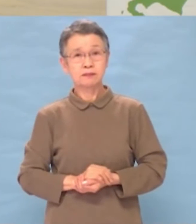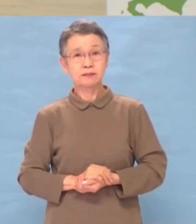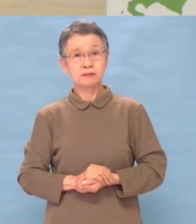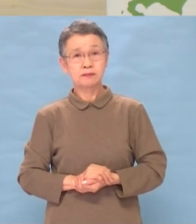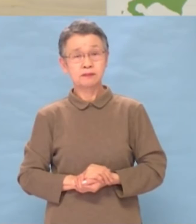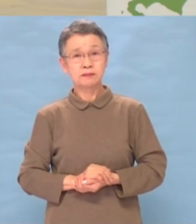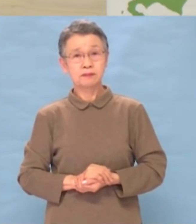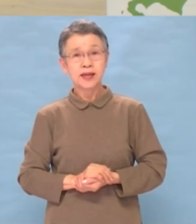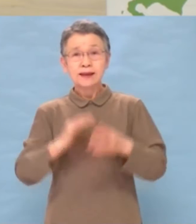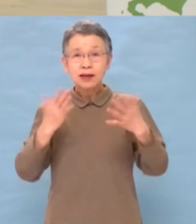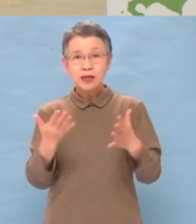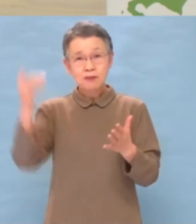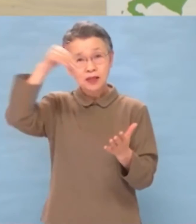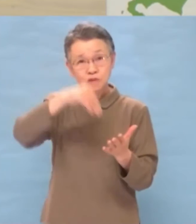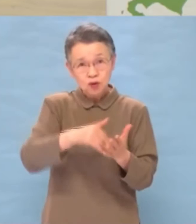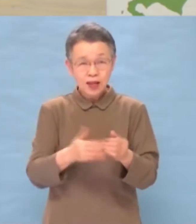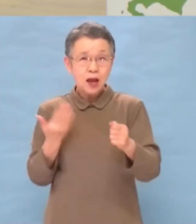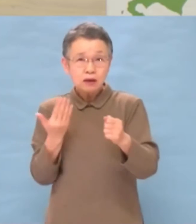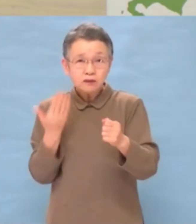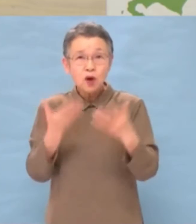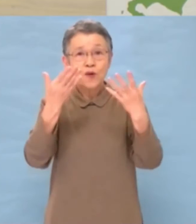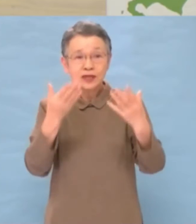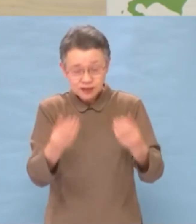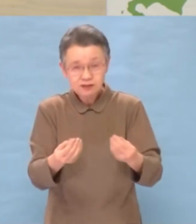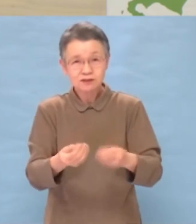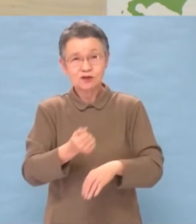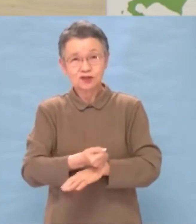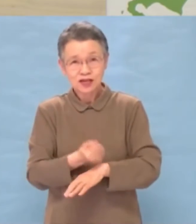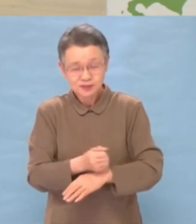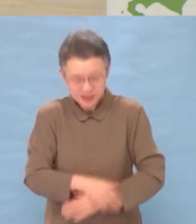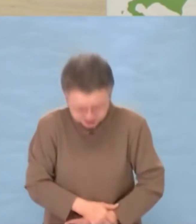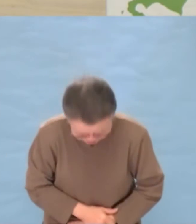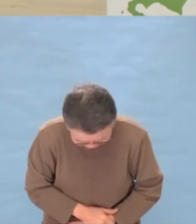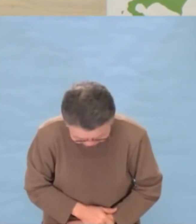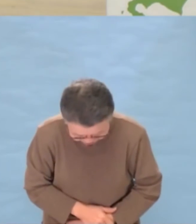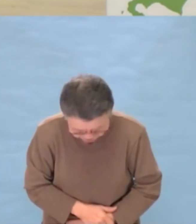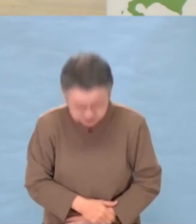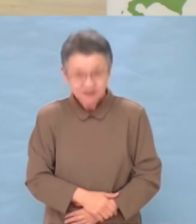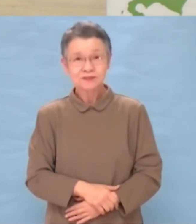なければ以上で、本日の会議でした。 どうも、ありがとうございます。